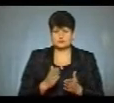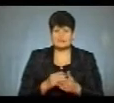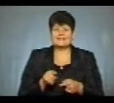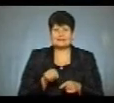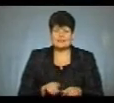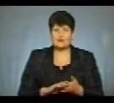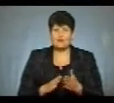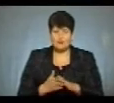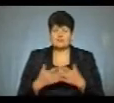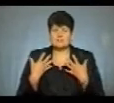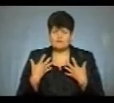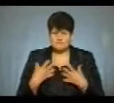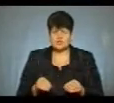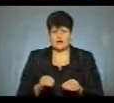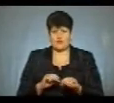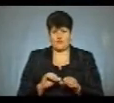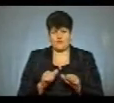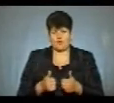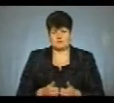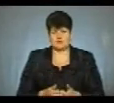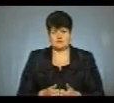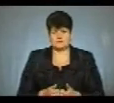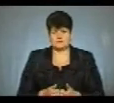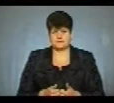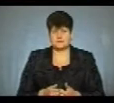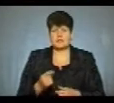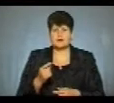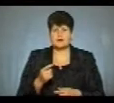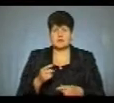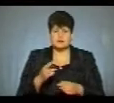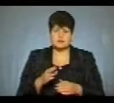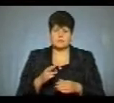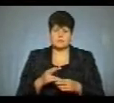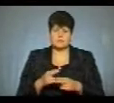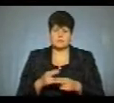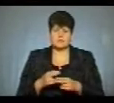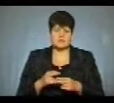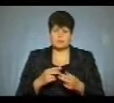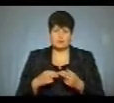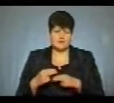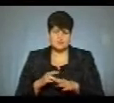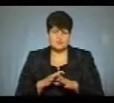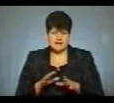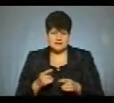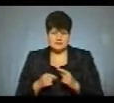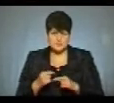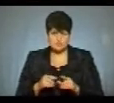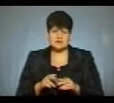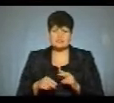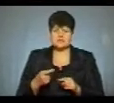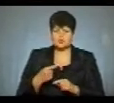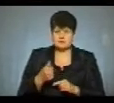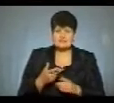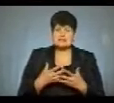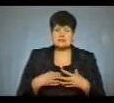умовах, на яких вони вже оформлені. І принцип оформлення субсидій також не зміниться і в наступному році. Ті